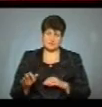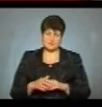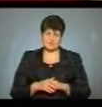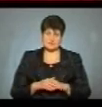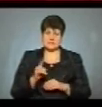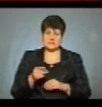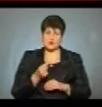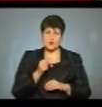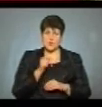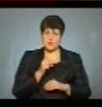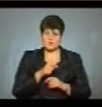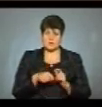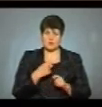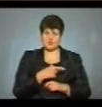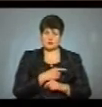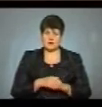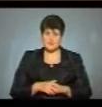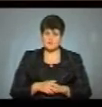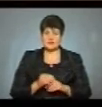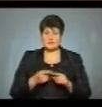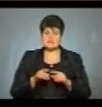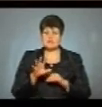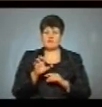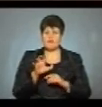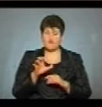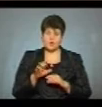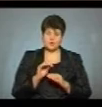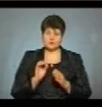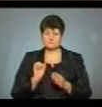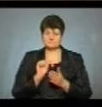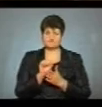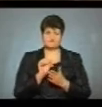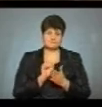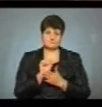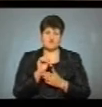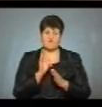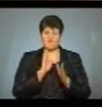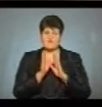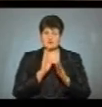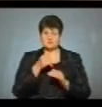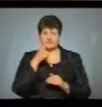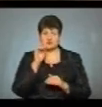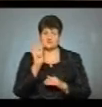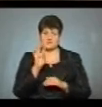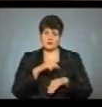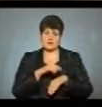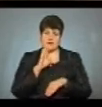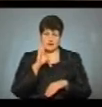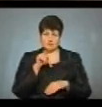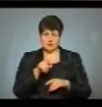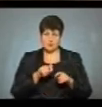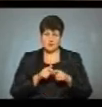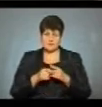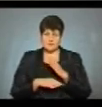За кошти порушника. Ці фото тернополянин Тарас Савчук опублікував у соцмережі Фейсбук вчора о 4-й годині ранку. На них